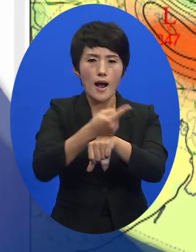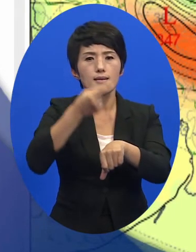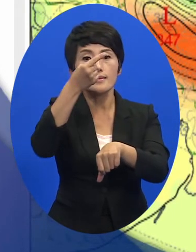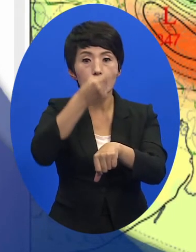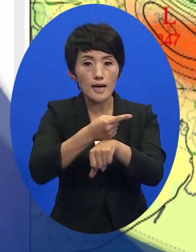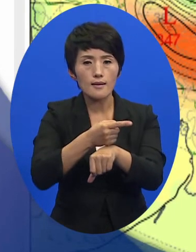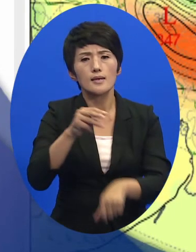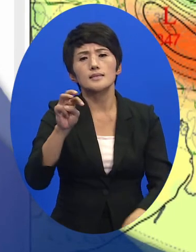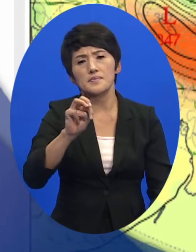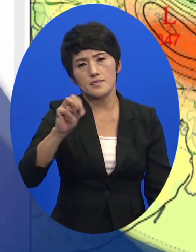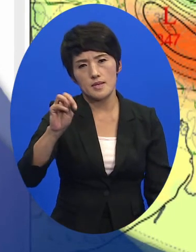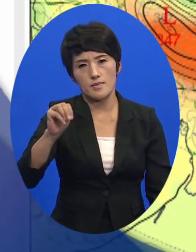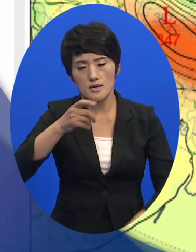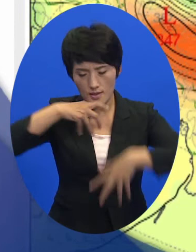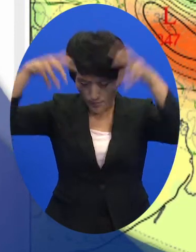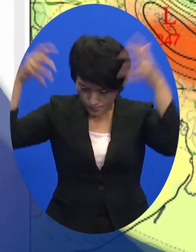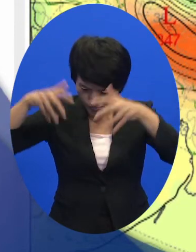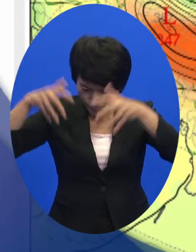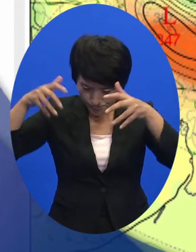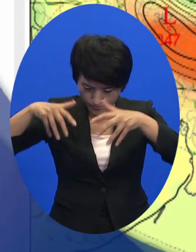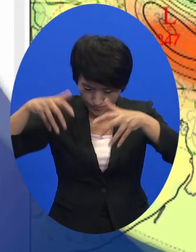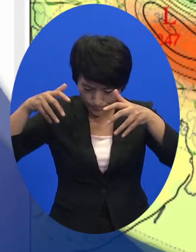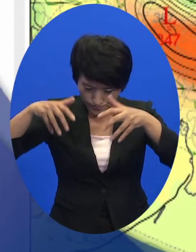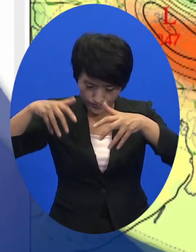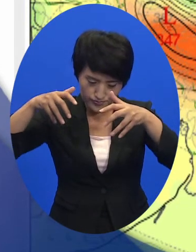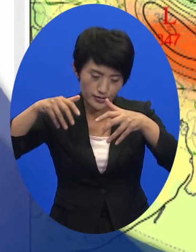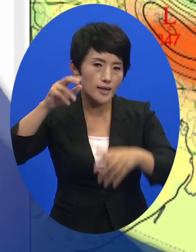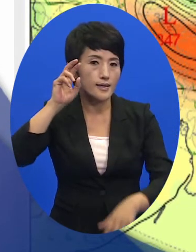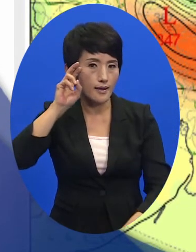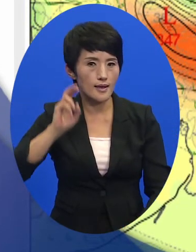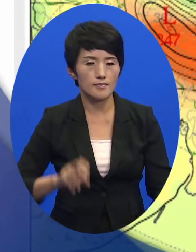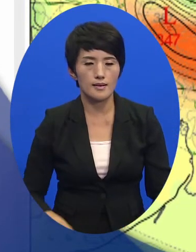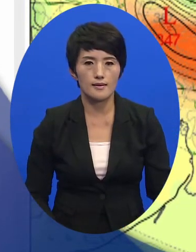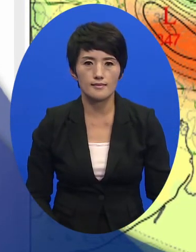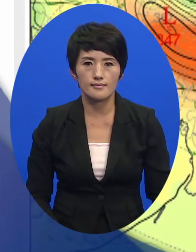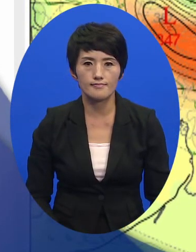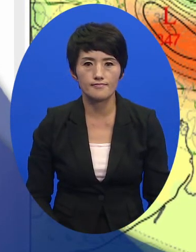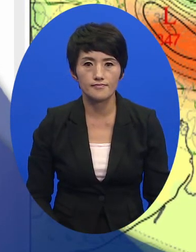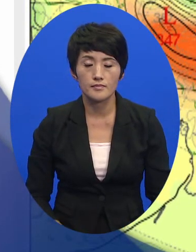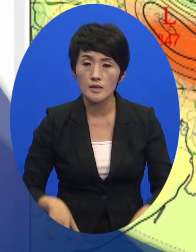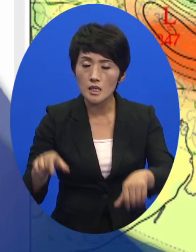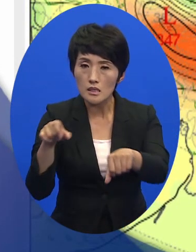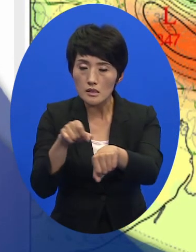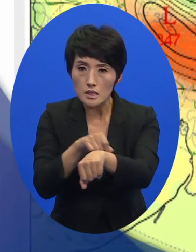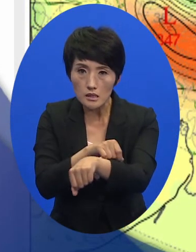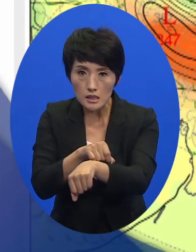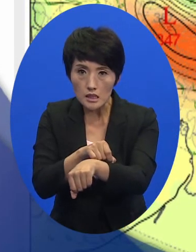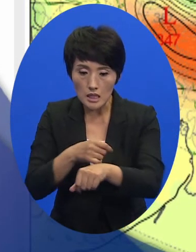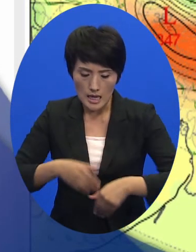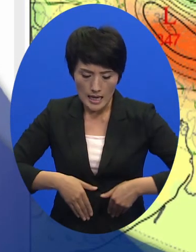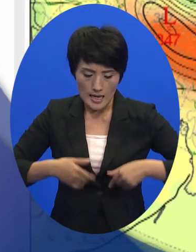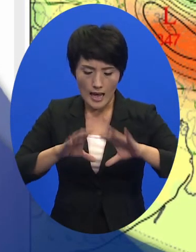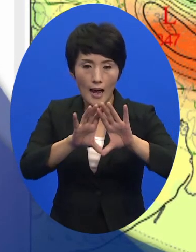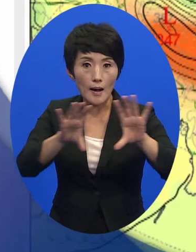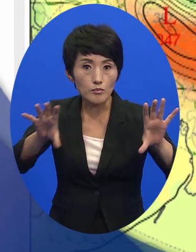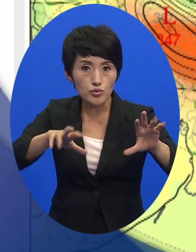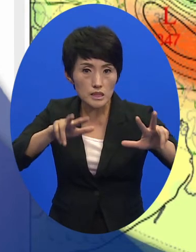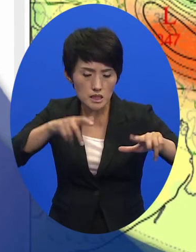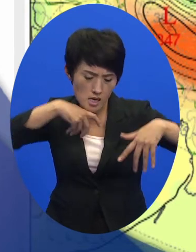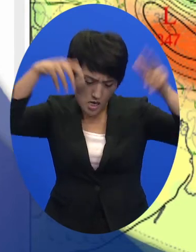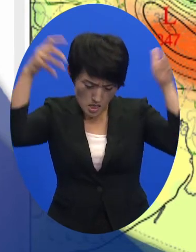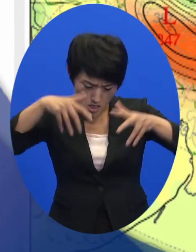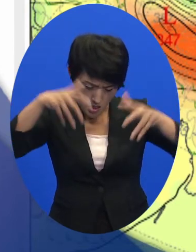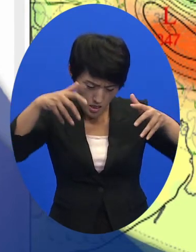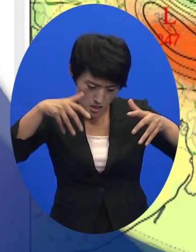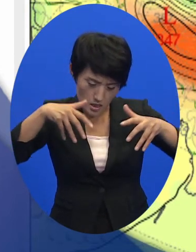30mm 가 넘는 강 암기와 많은 비가 오는 곳이 있겠습니다 특히 남부 지방은 이미 많은 비로 인해